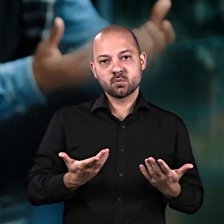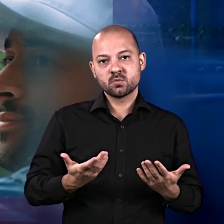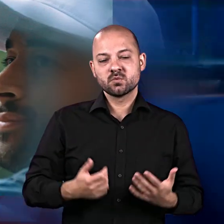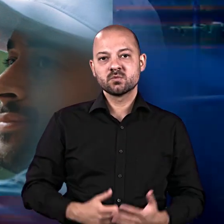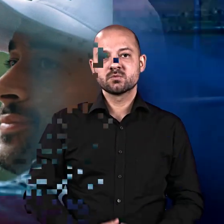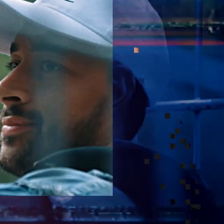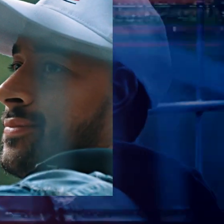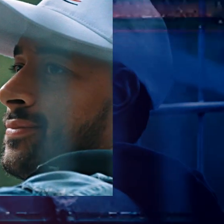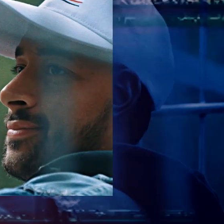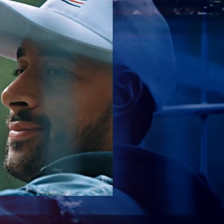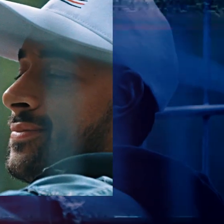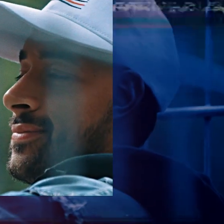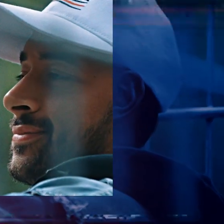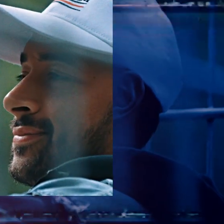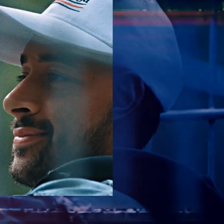groß wächst.